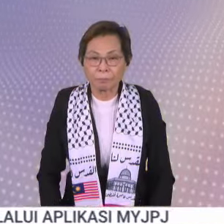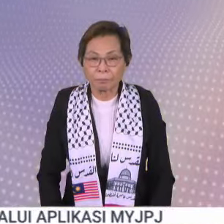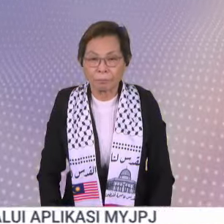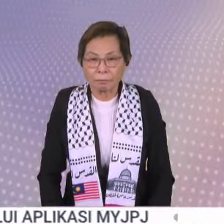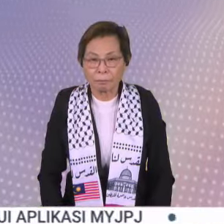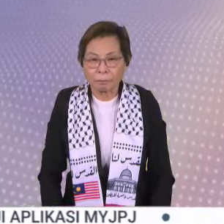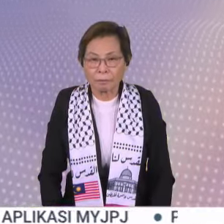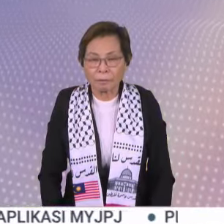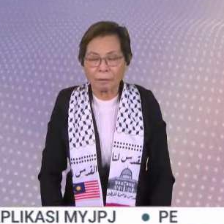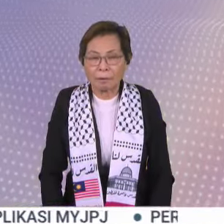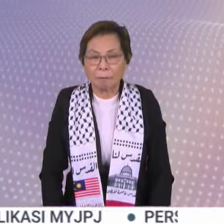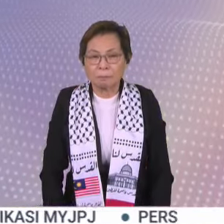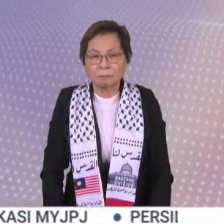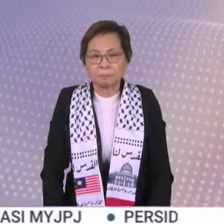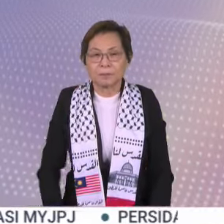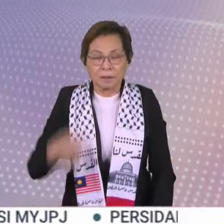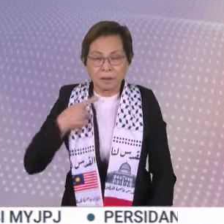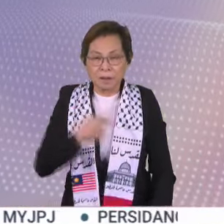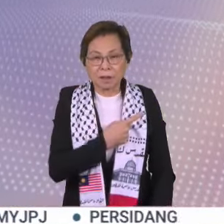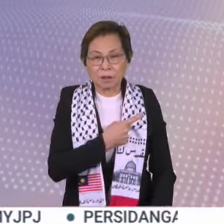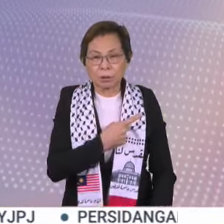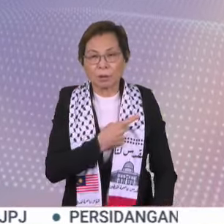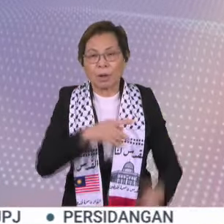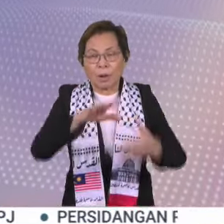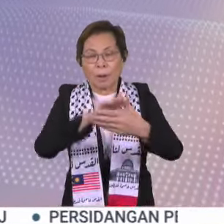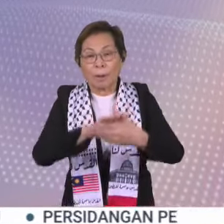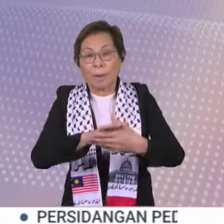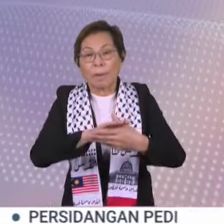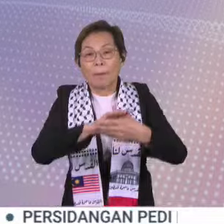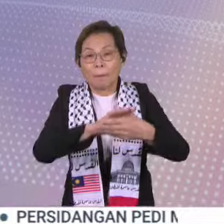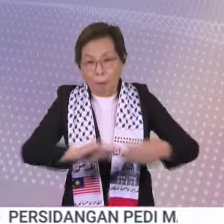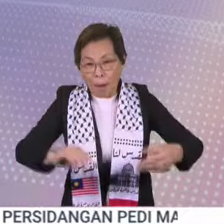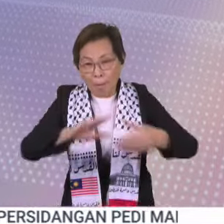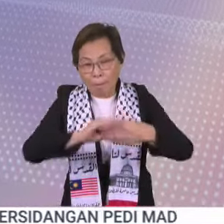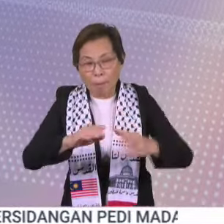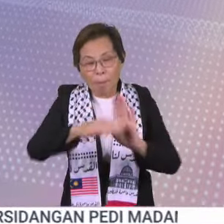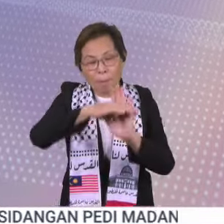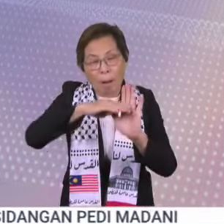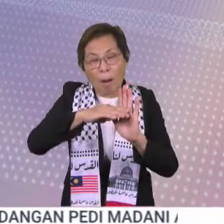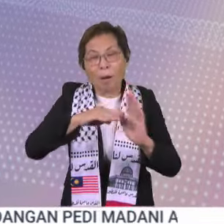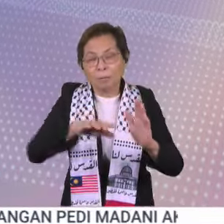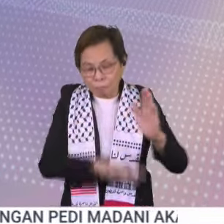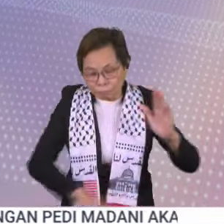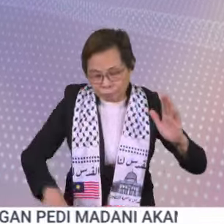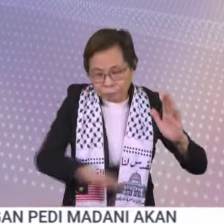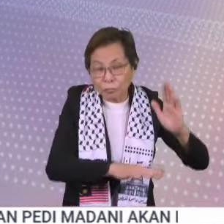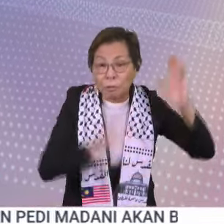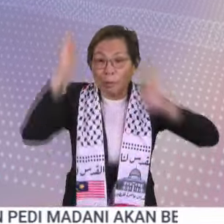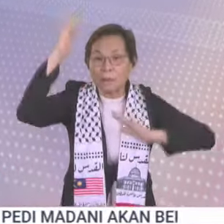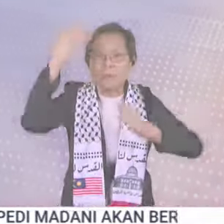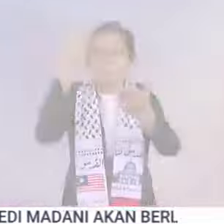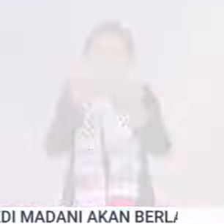bahaya saudara seterusnya kita ikuti rangkuman paras air di seluruh negara setakat 7